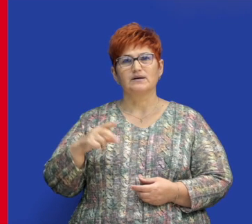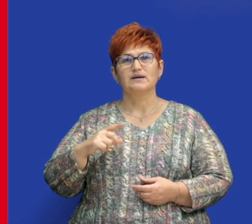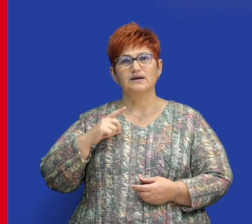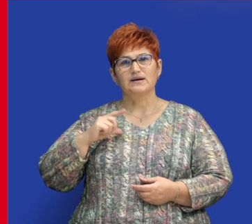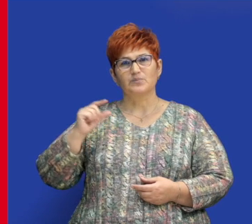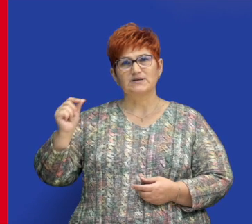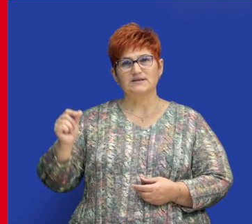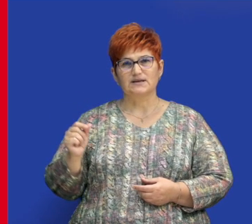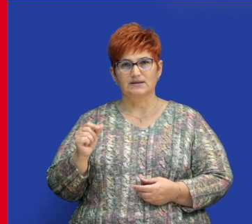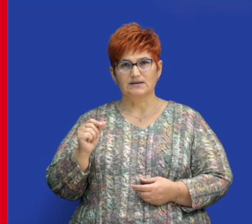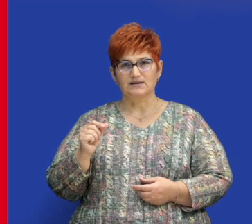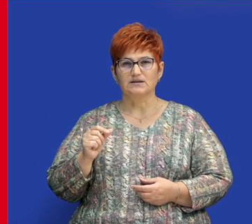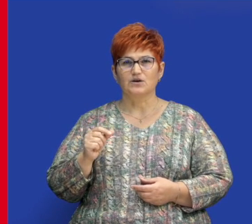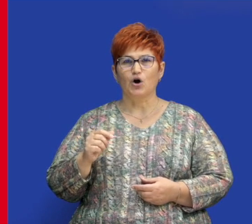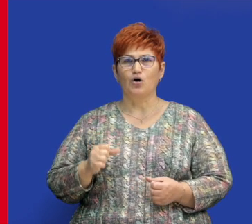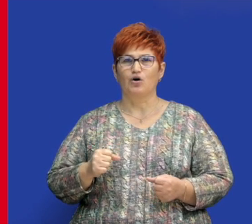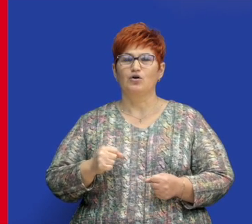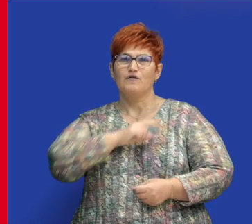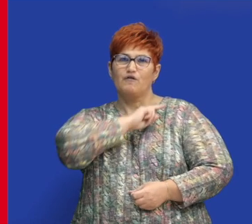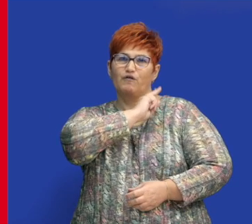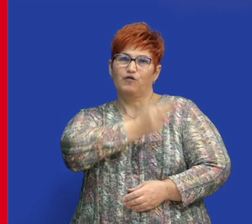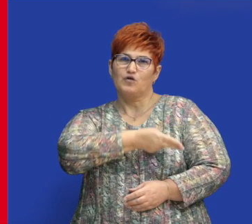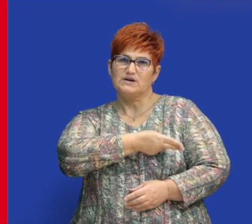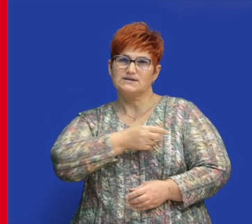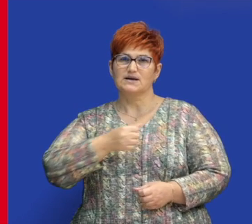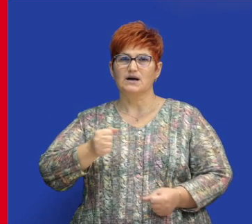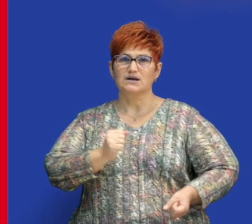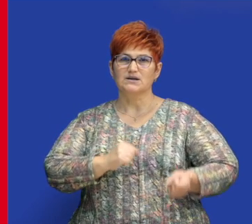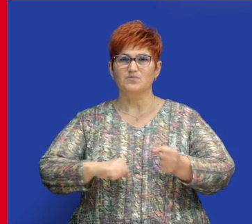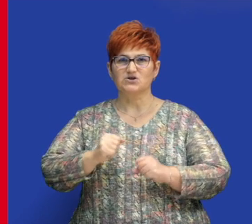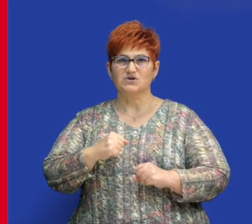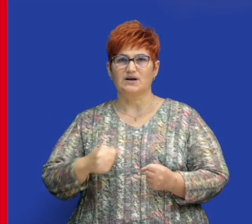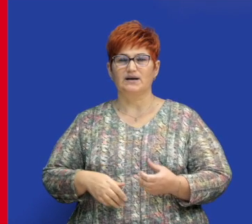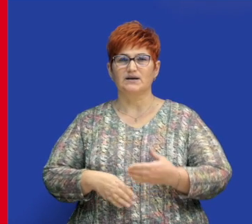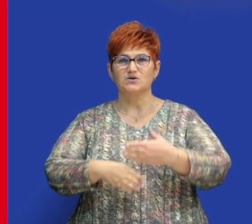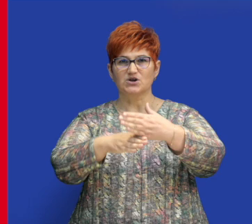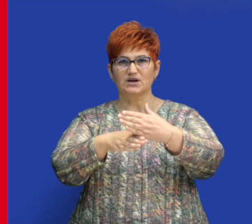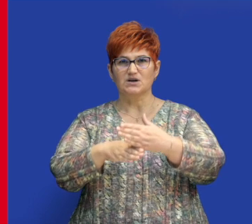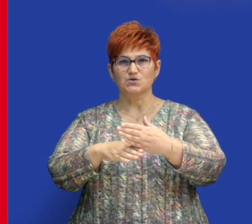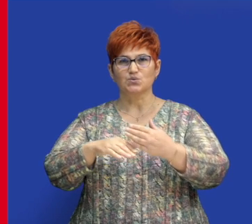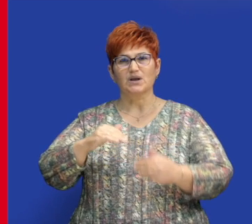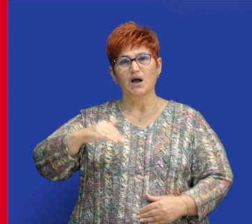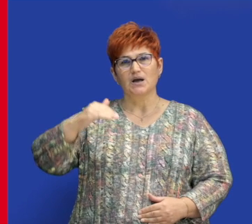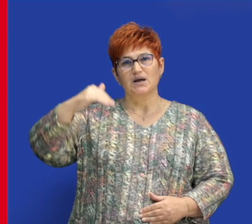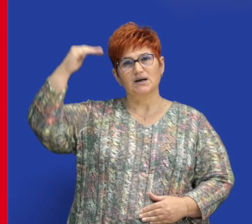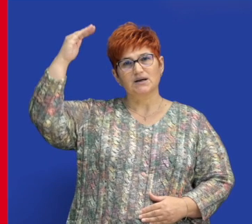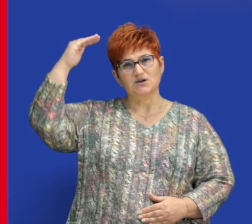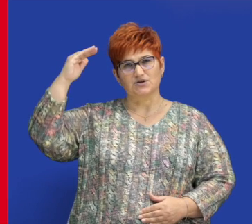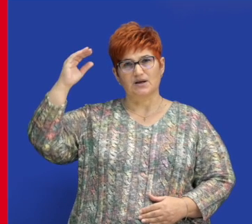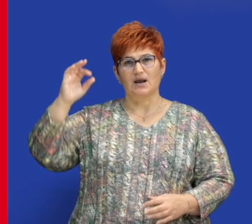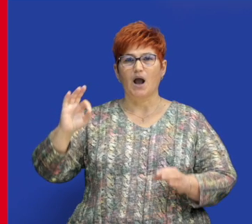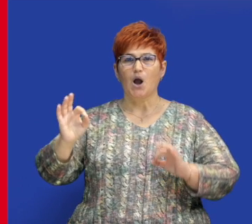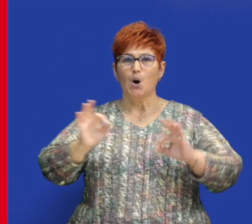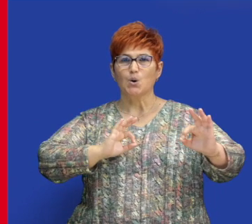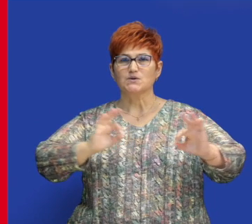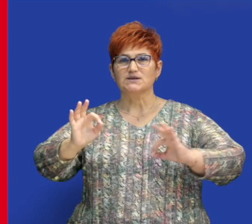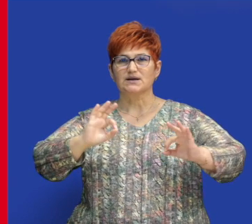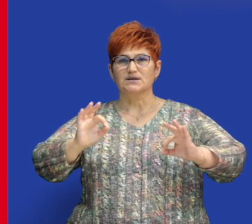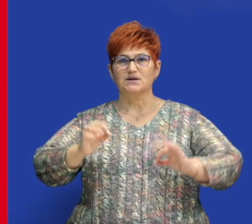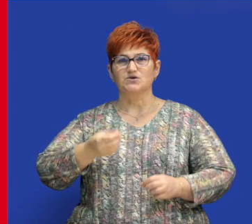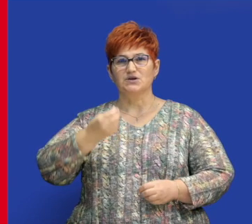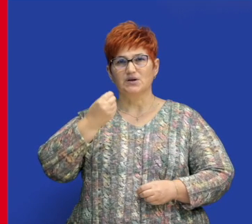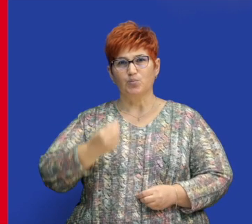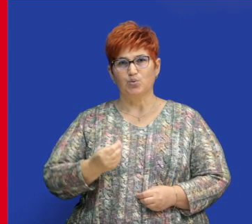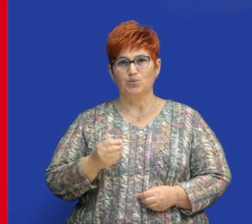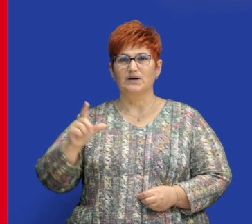találták fel. Kevés kenyeret fogyasztanak, nagyon vékony szeletekre vágva. Az étkezési kultúra magas szintű. Még a